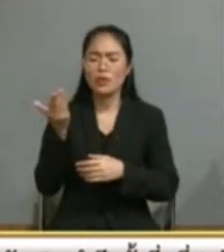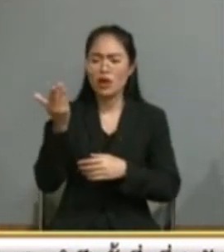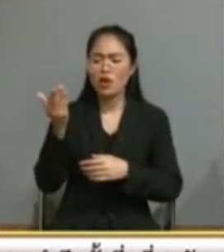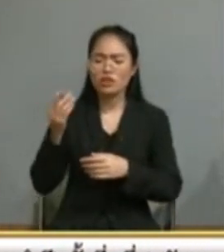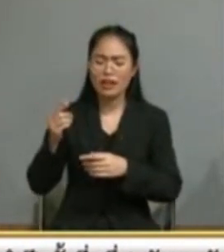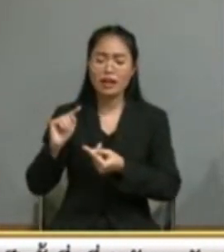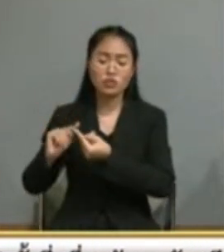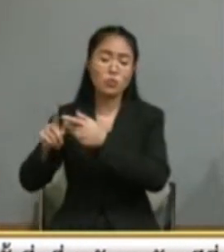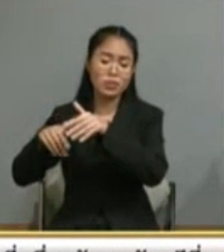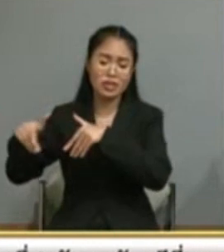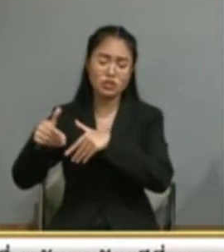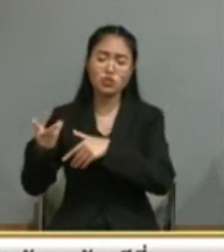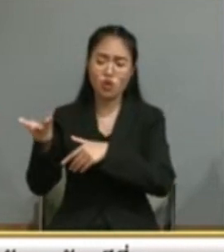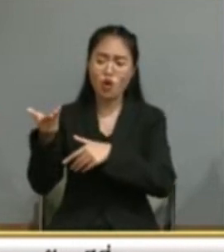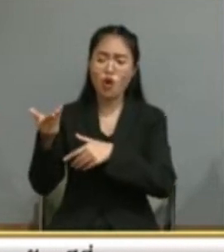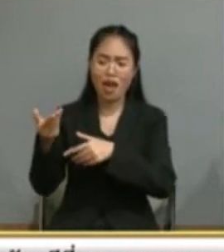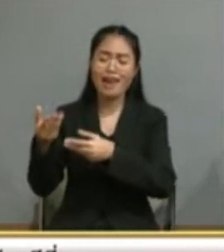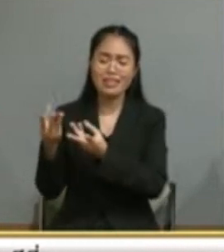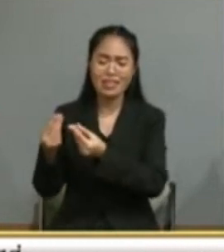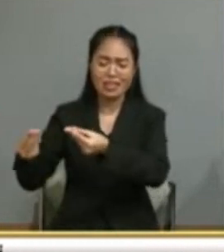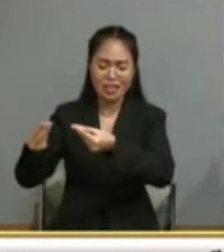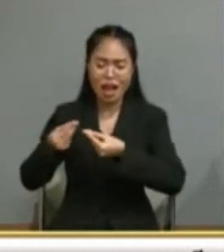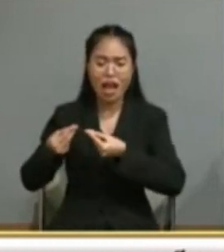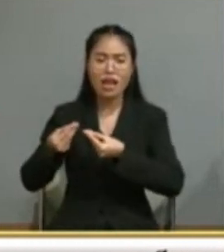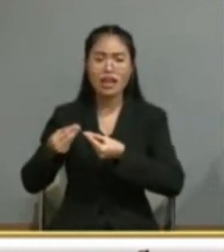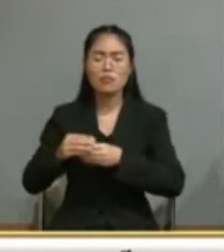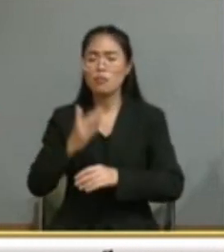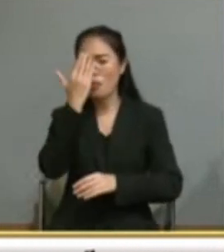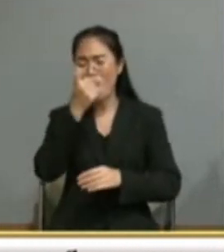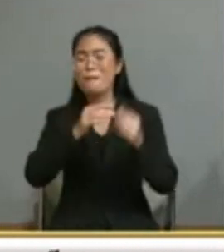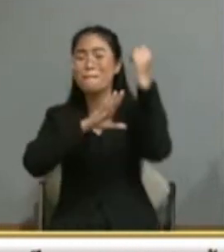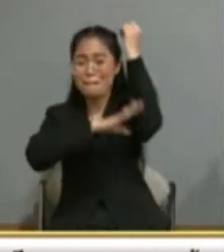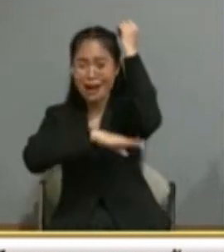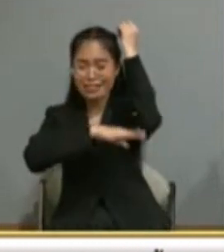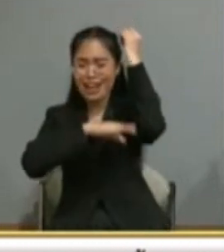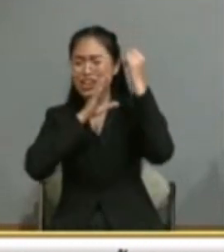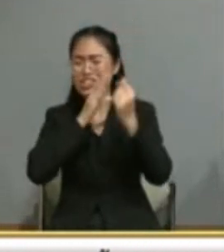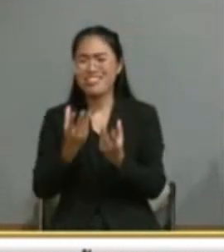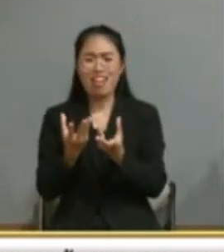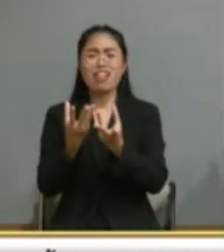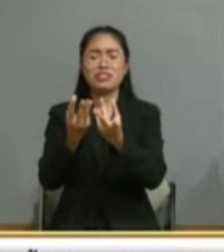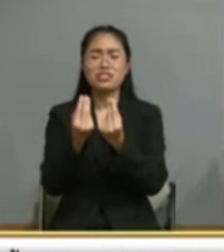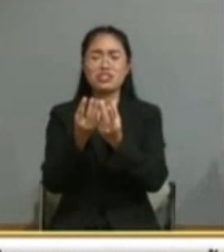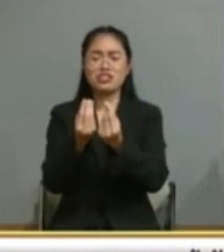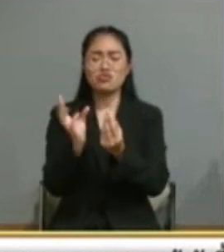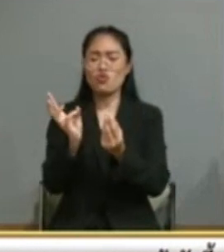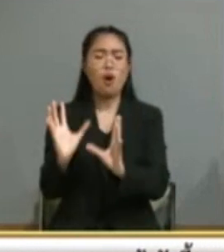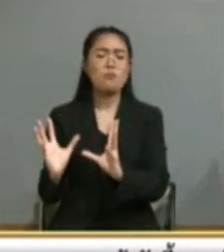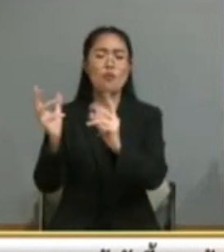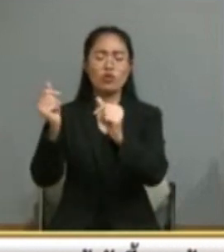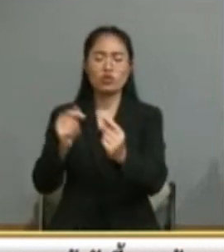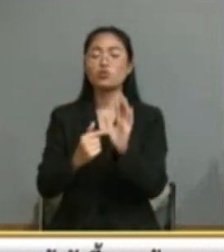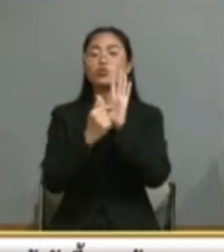เวนคืนคือไหนๆ ก็พากใต้เนี่ยถาเกิดว่าหมดแล้หมดเลยนะครับอย